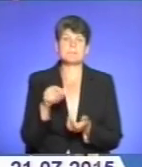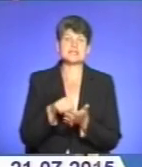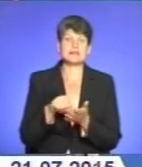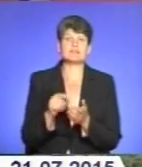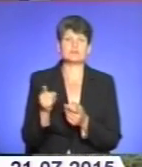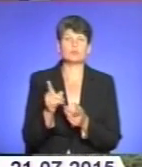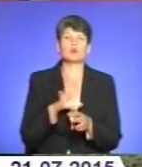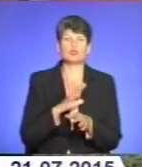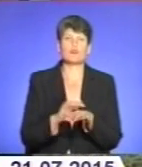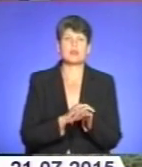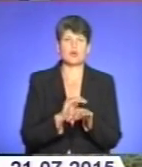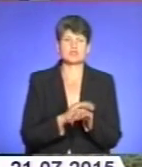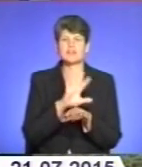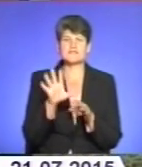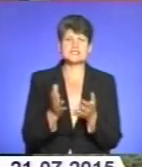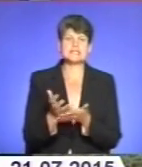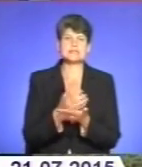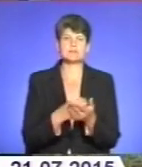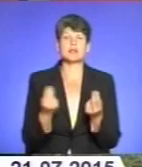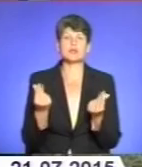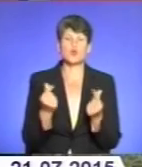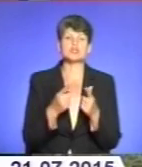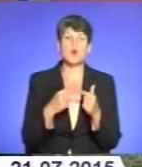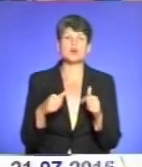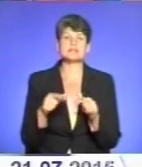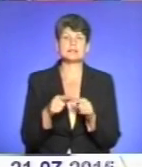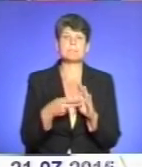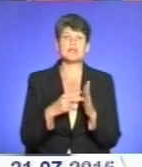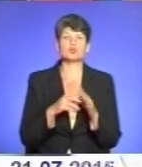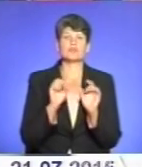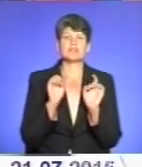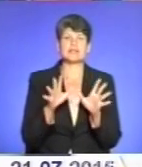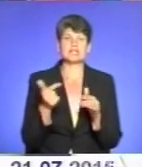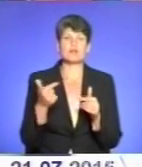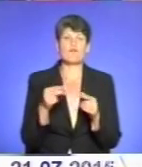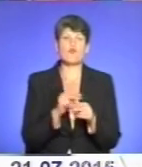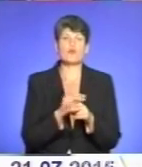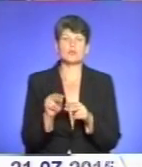також був благодійним. Усі зібрані кошти організатори планують передати у госпіталі на лікування бійців.